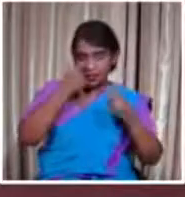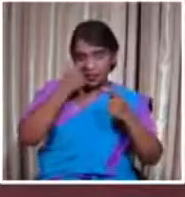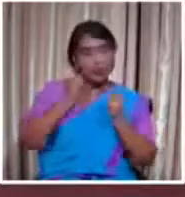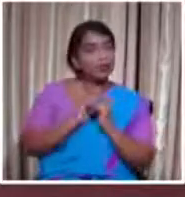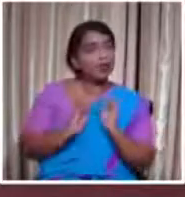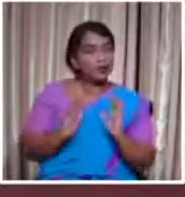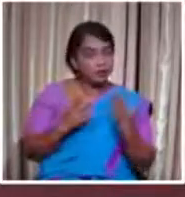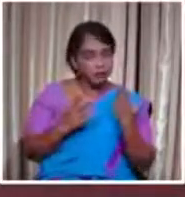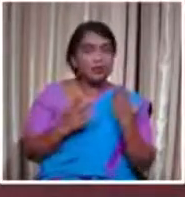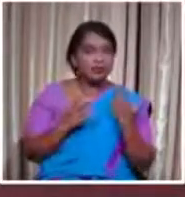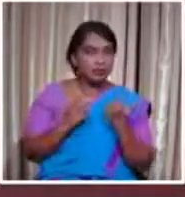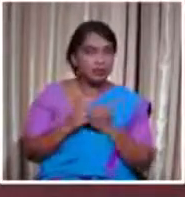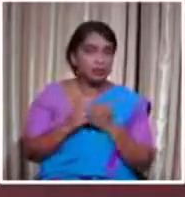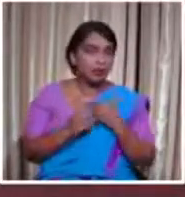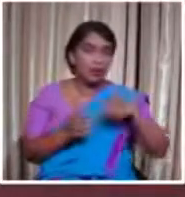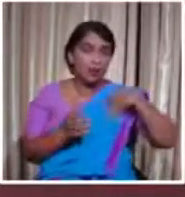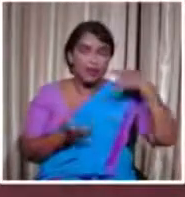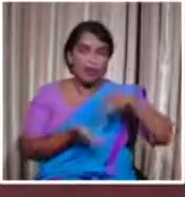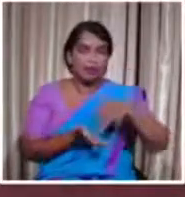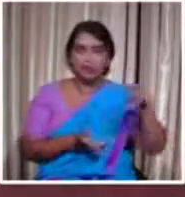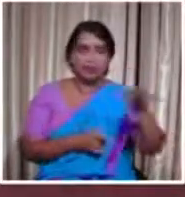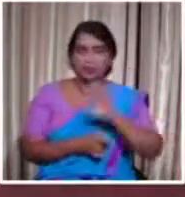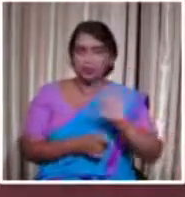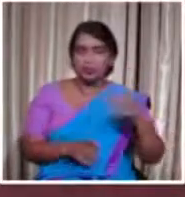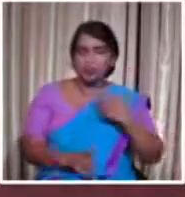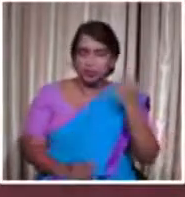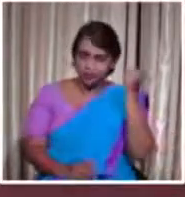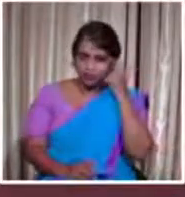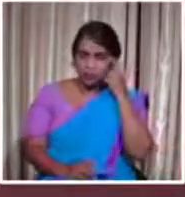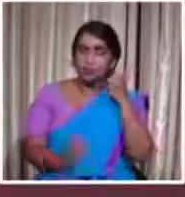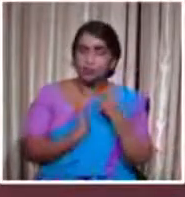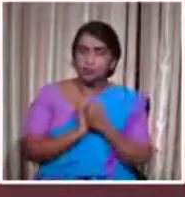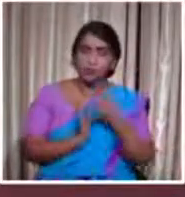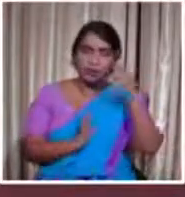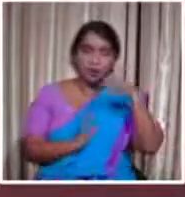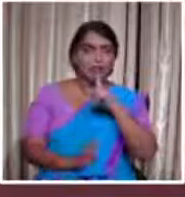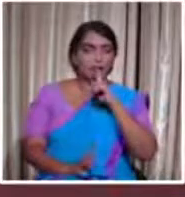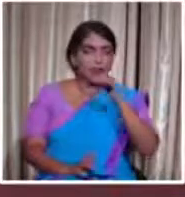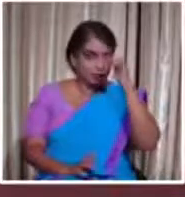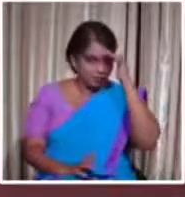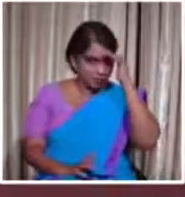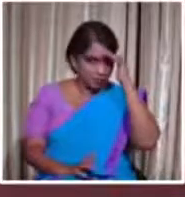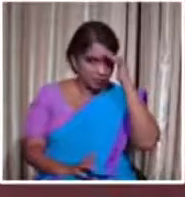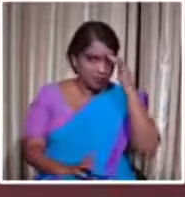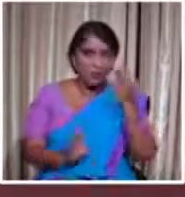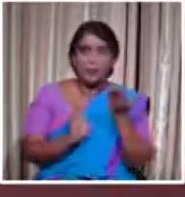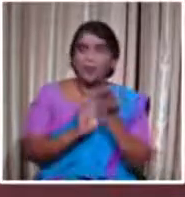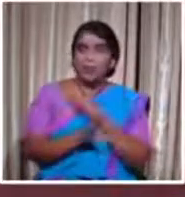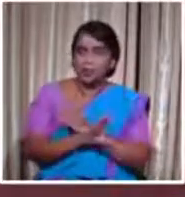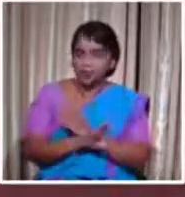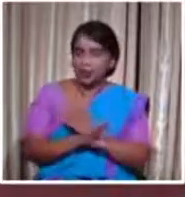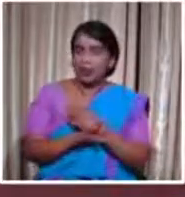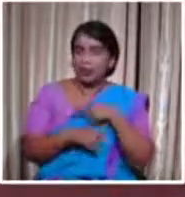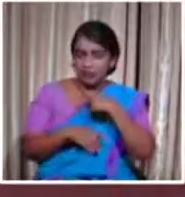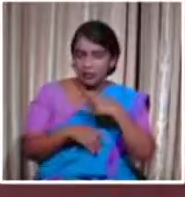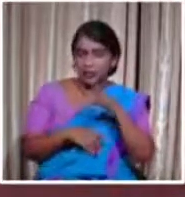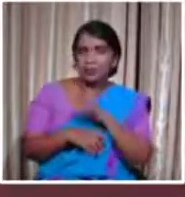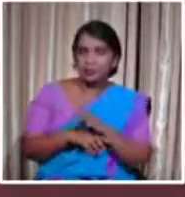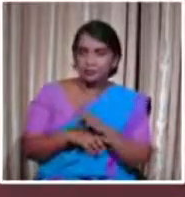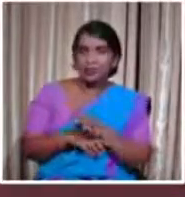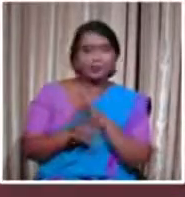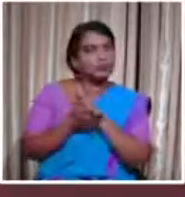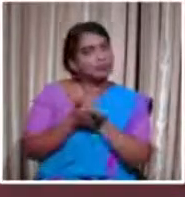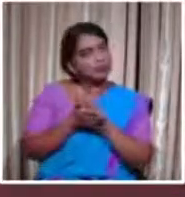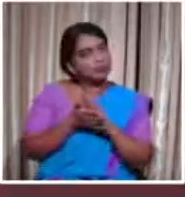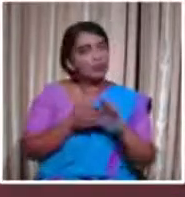කරන ටිප්පලක් බවට නොවිය යුතුයි අපි දන්නවා ගරු නියෝජ්‍ය කතානායකතුමනි පෞගිය දවස්වල